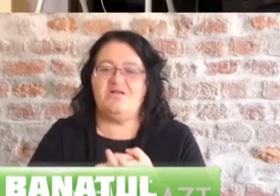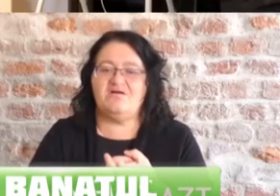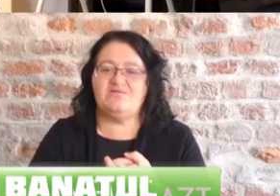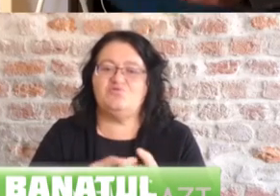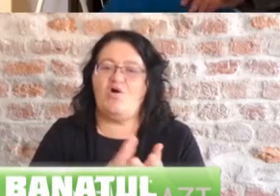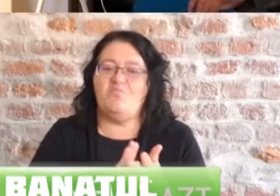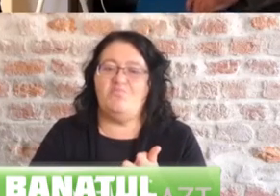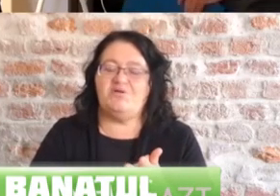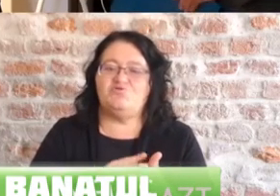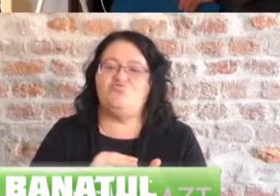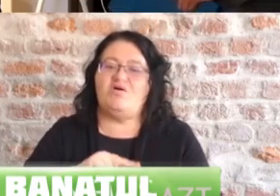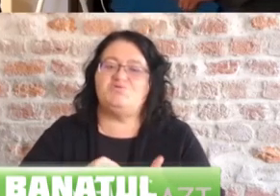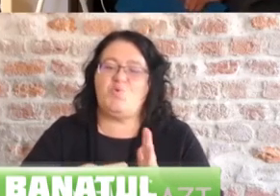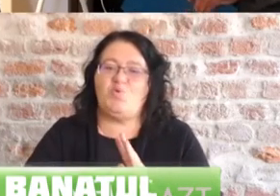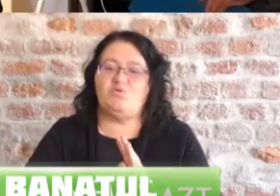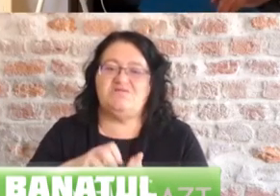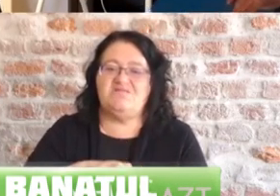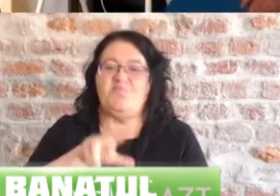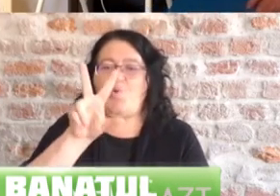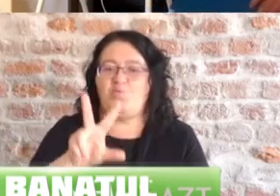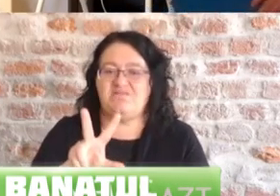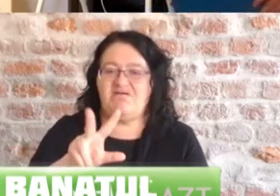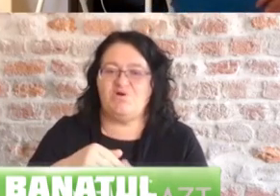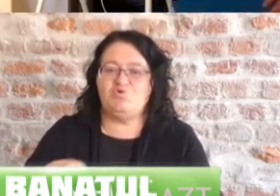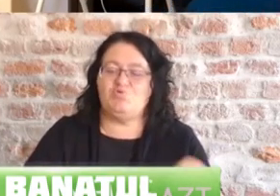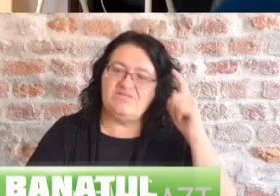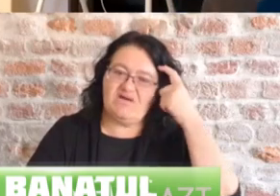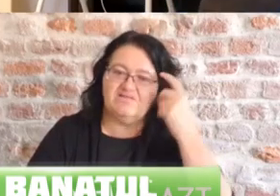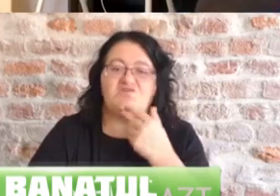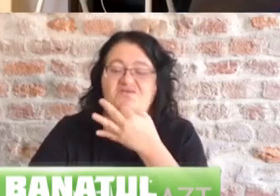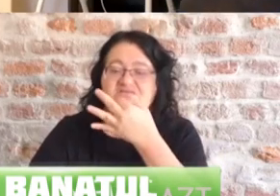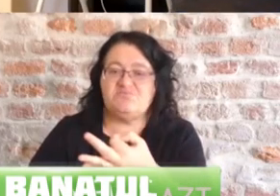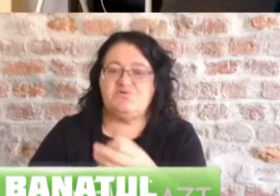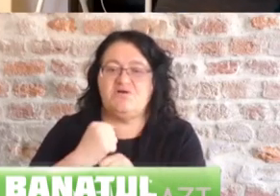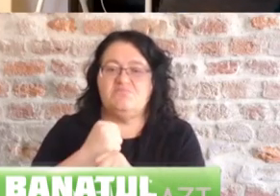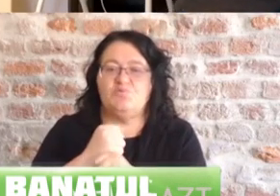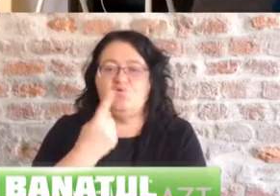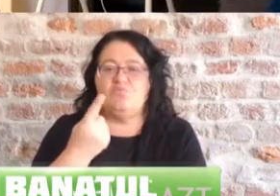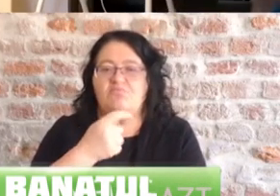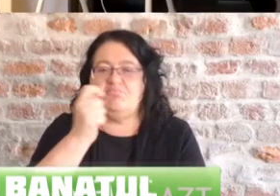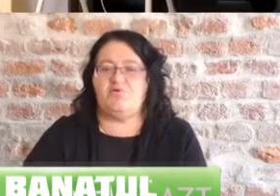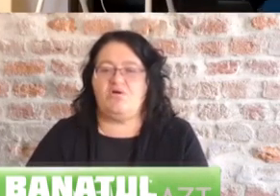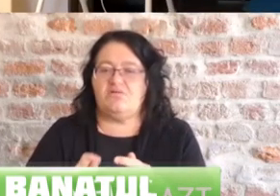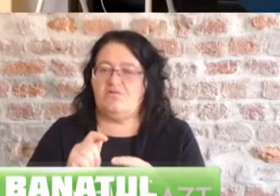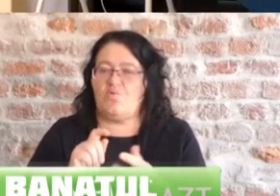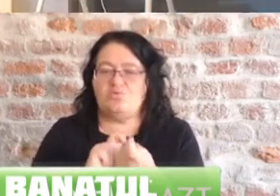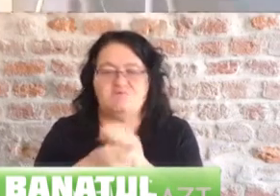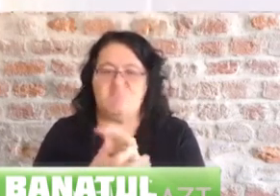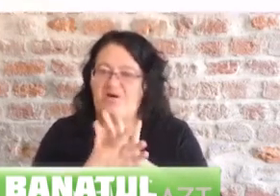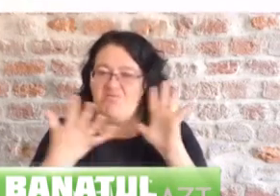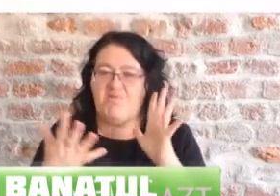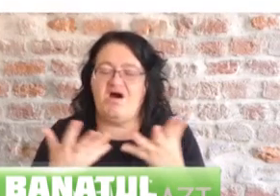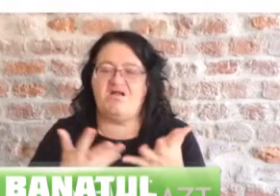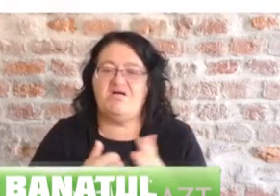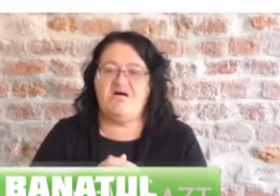ce aprecia jurul la soluția plasată pe locul 3. Trebuie să menționez că a fost unul dintre proiectele cu atitudine radicală